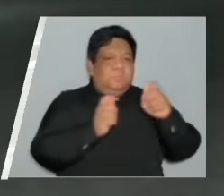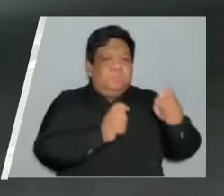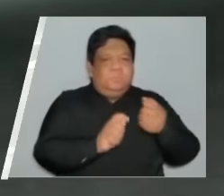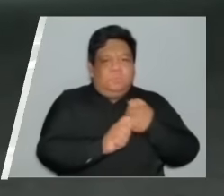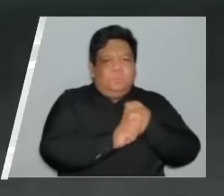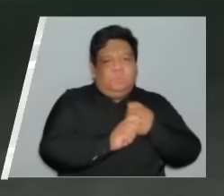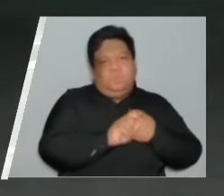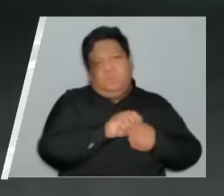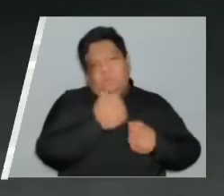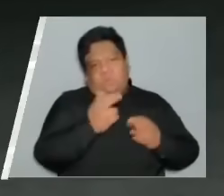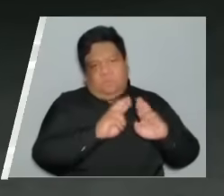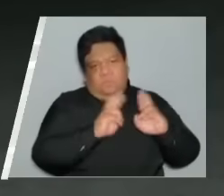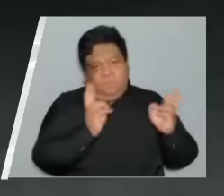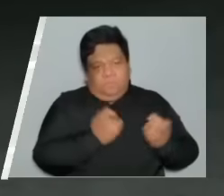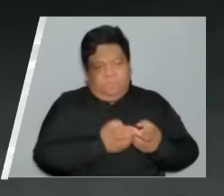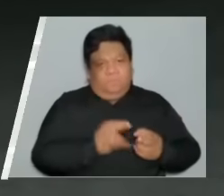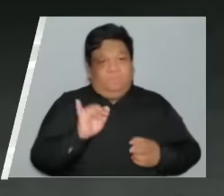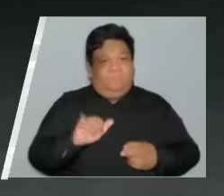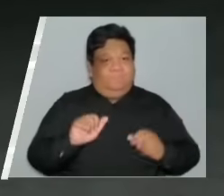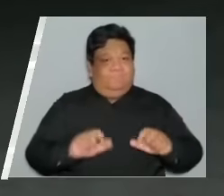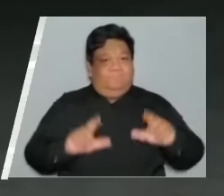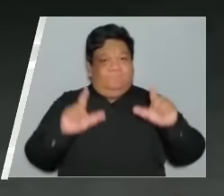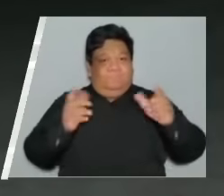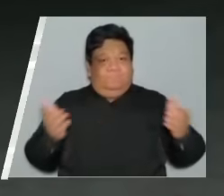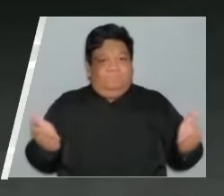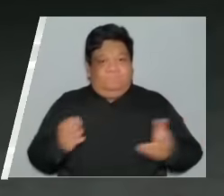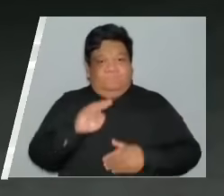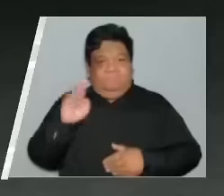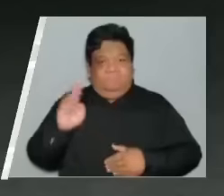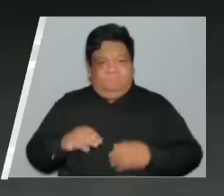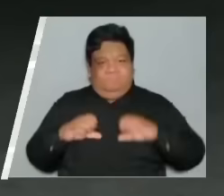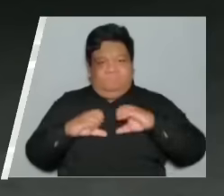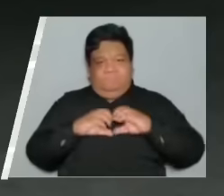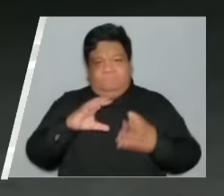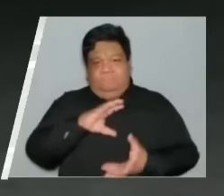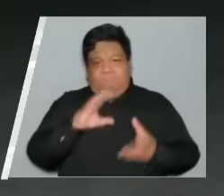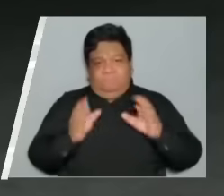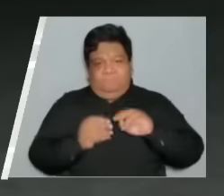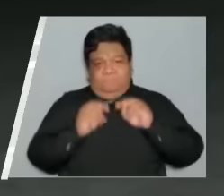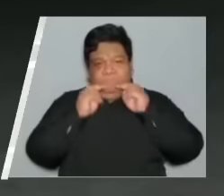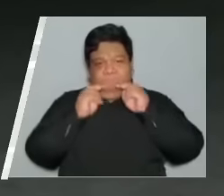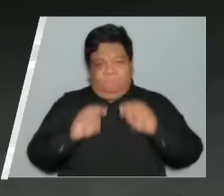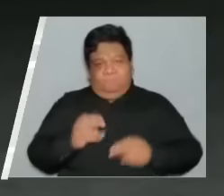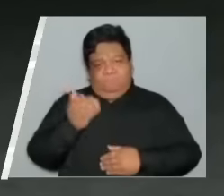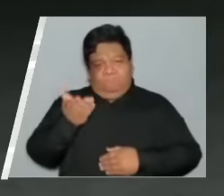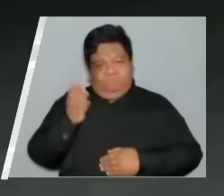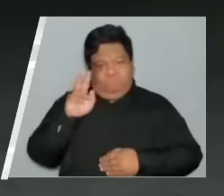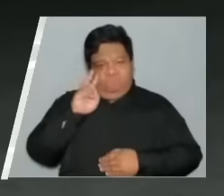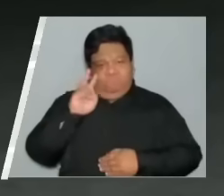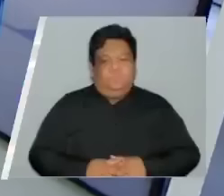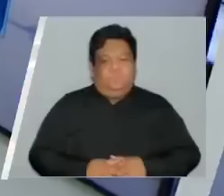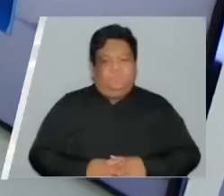At live mula rito sa Maynila para sa GMA Integrated News, Jamie Santos ang inyong saksi.